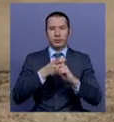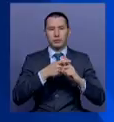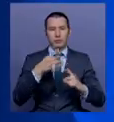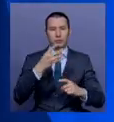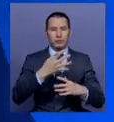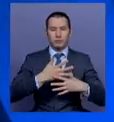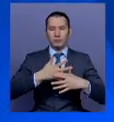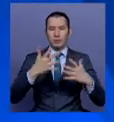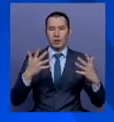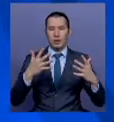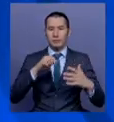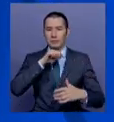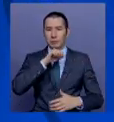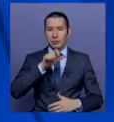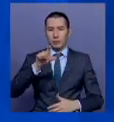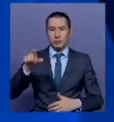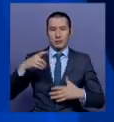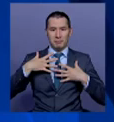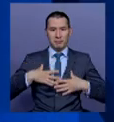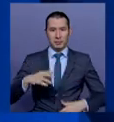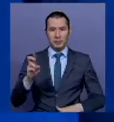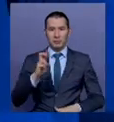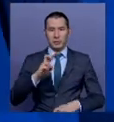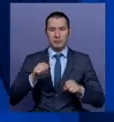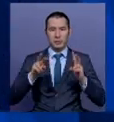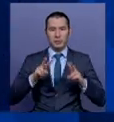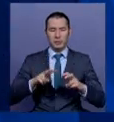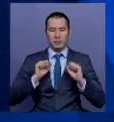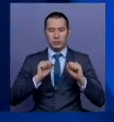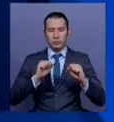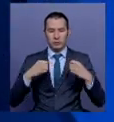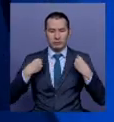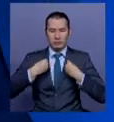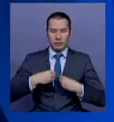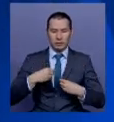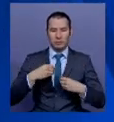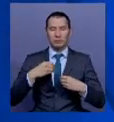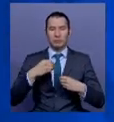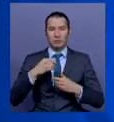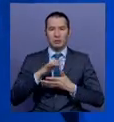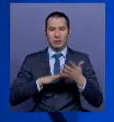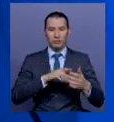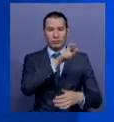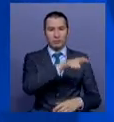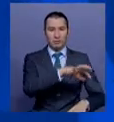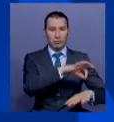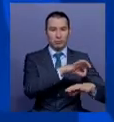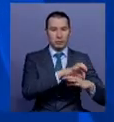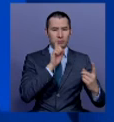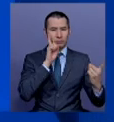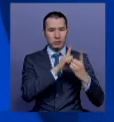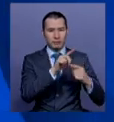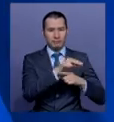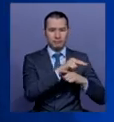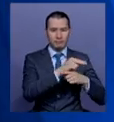жатқан анық. Ақ халатты абзал жандар осылайша арнайы қорғаныш киімдерін киіп, қыл өтпесей қымтанып, науқастарды індеттен айықтыруға аттанады.